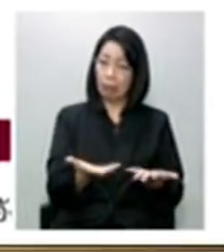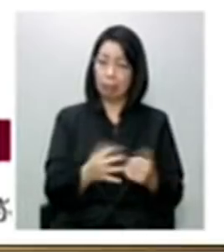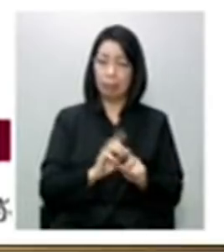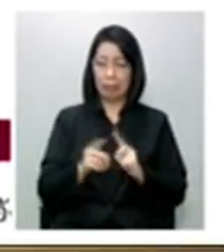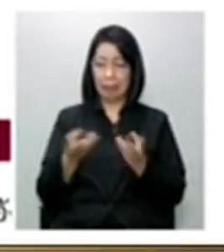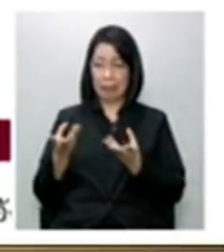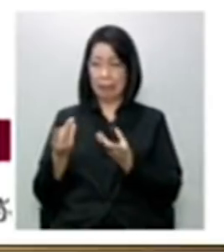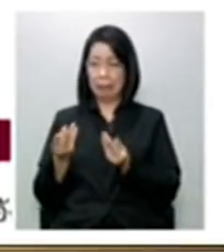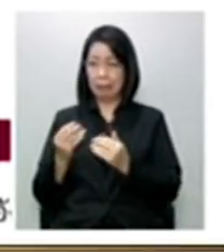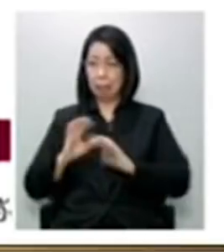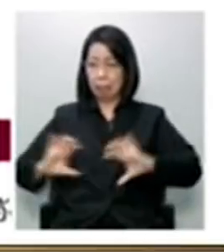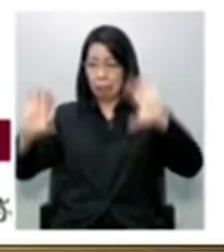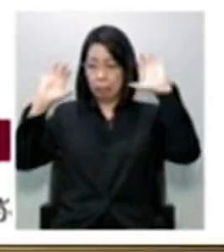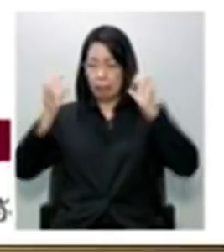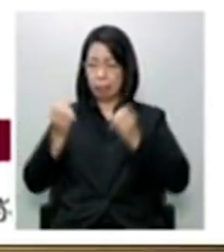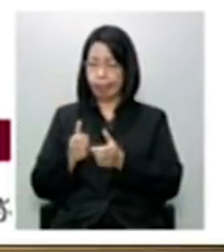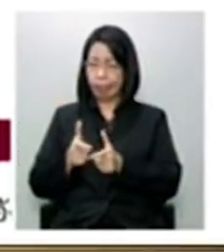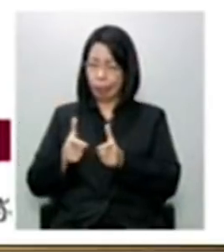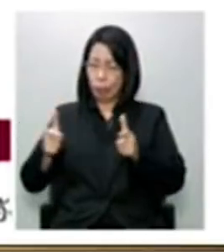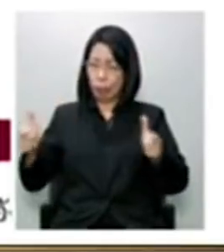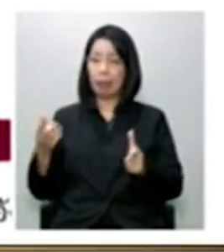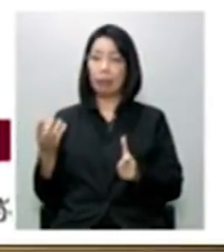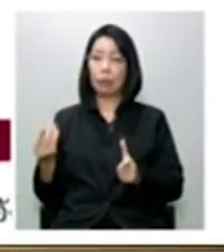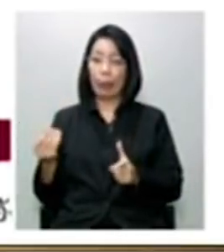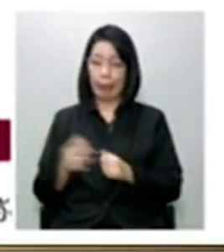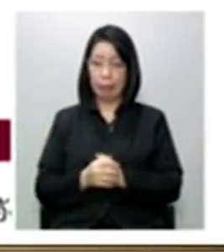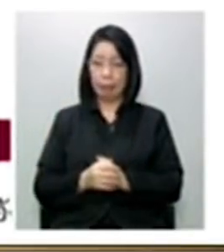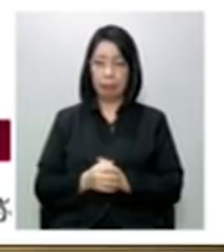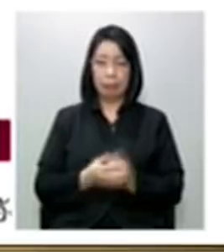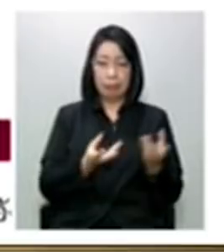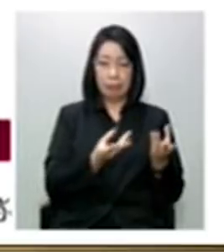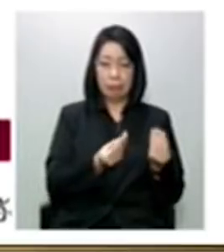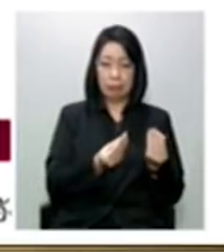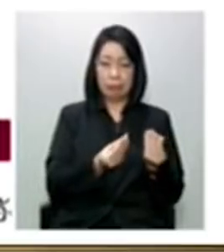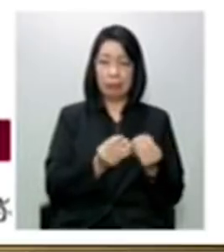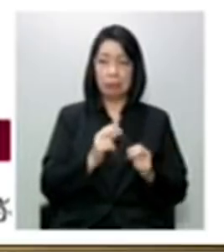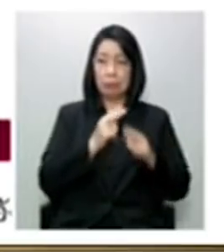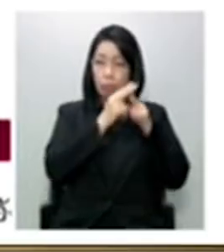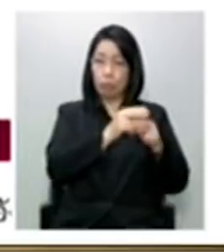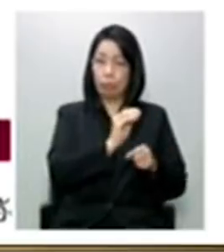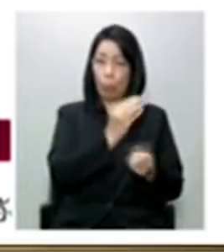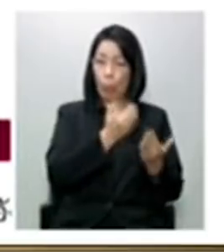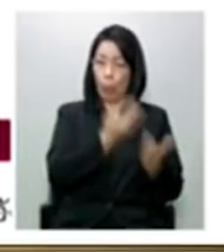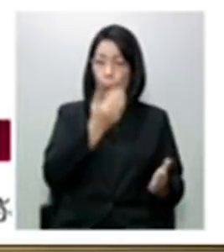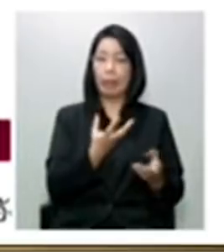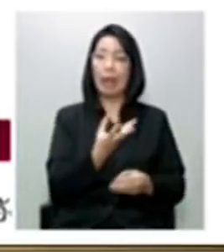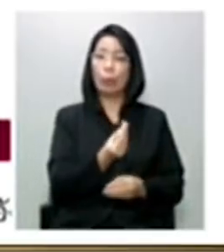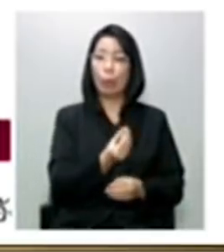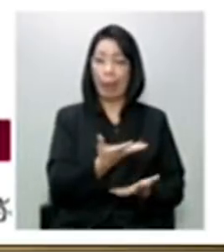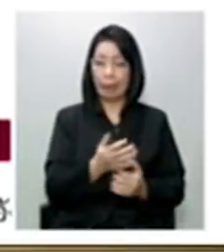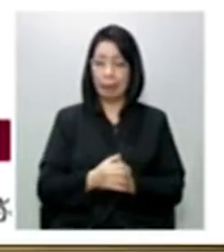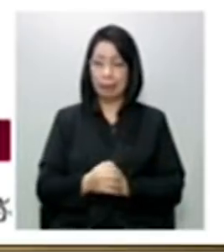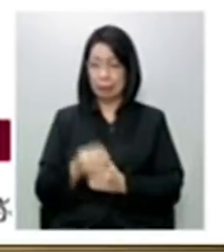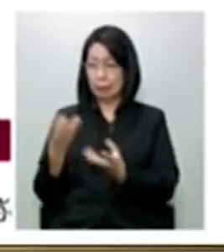รัฐมีมากมายขนาดไหนเราไม่เคยหันกลับไปมองเลยครับว่าที่ดินที่มาจากนายทุนมีมากเท่าไหร่เราไม่เคยหันกลับไปมองเลยครับว่